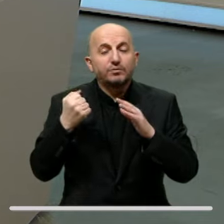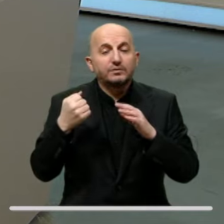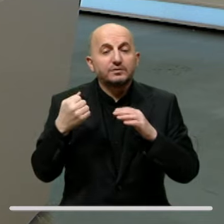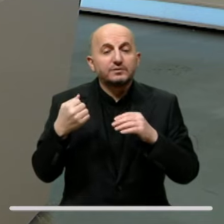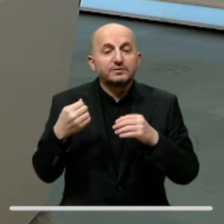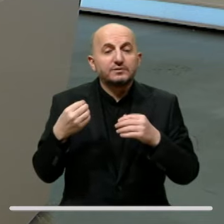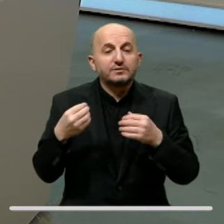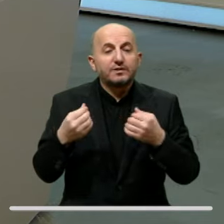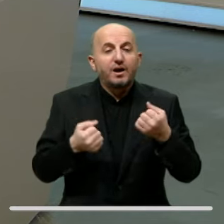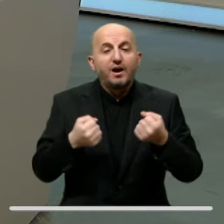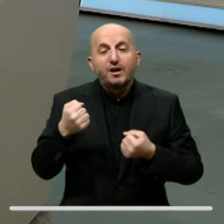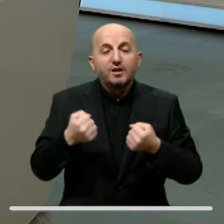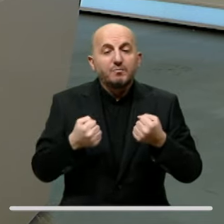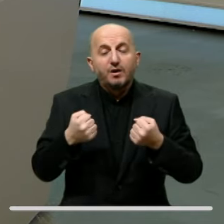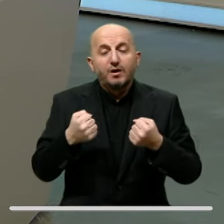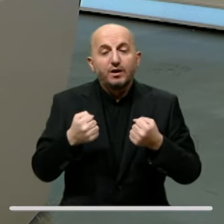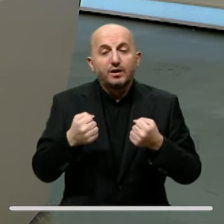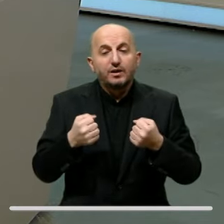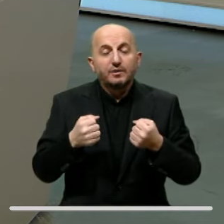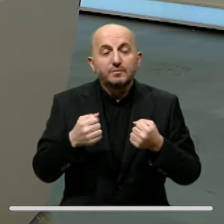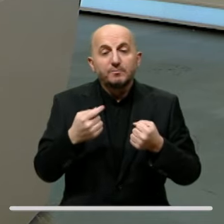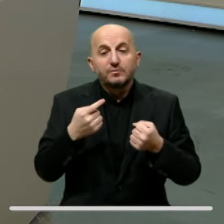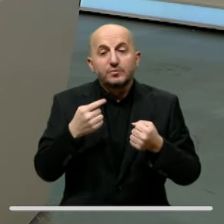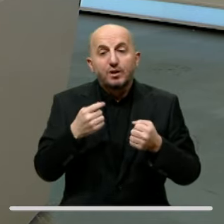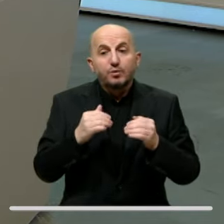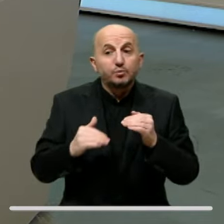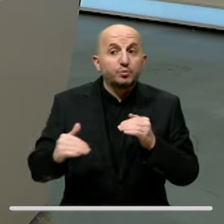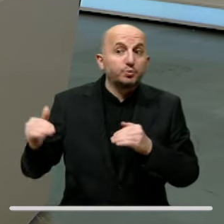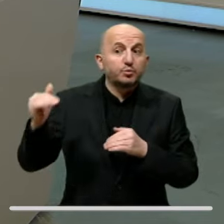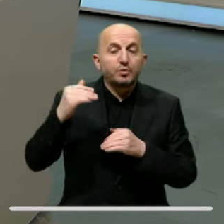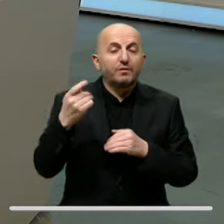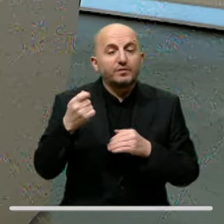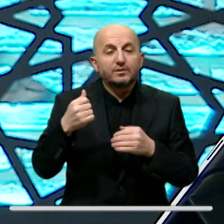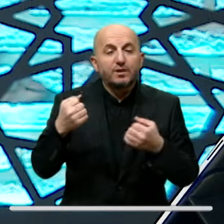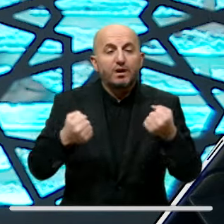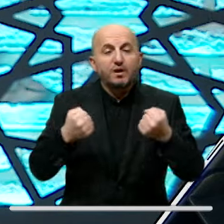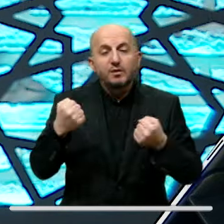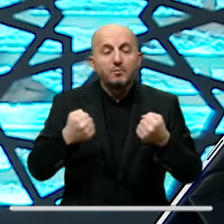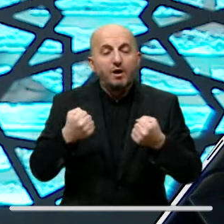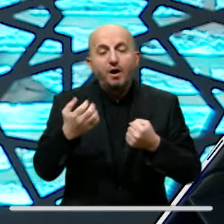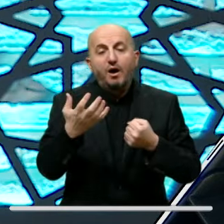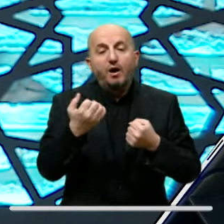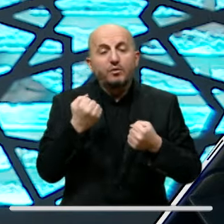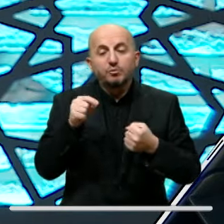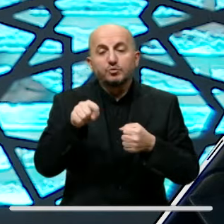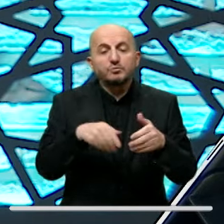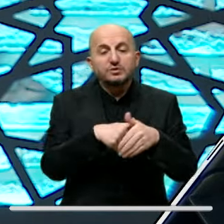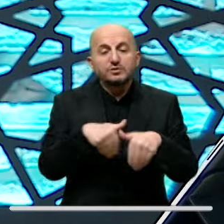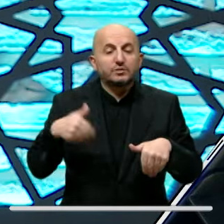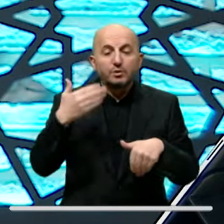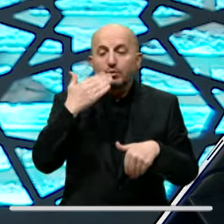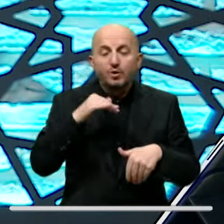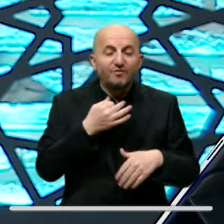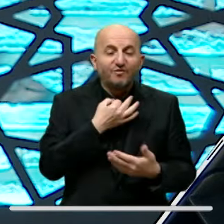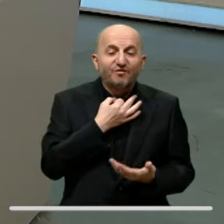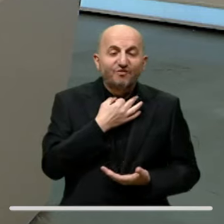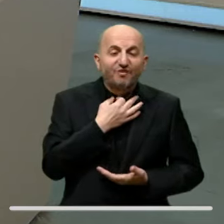varken 1500'e 7000 lira yurt dışından jip getirip alıyorlar. Bunun bir sınırı yok mu hocam?